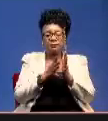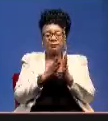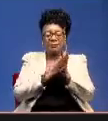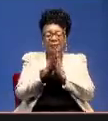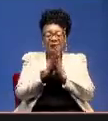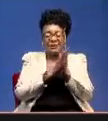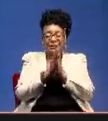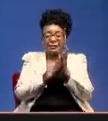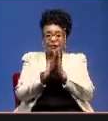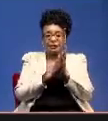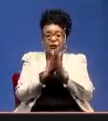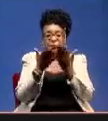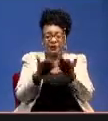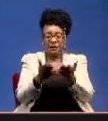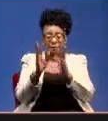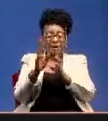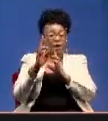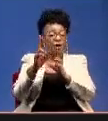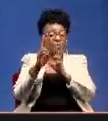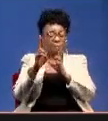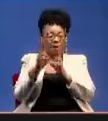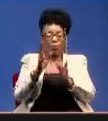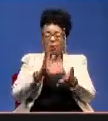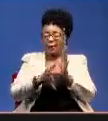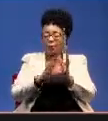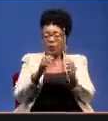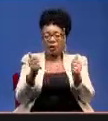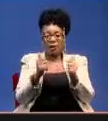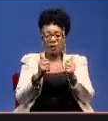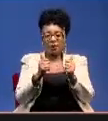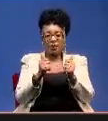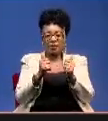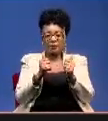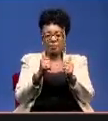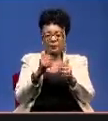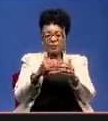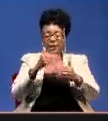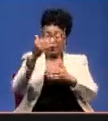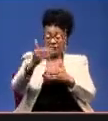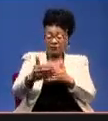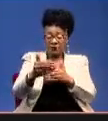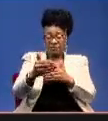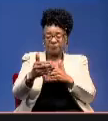be there and I hope I will run good. Yeah, after there